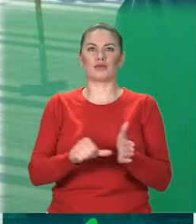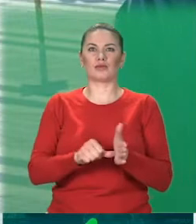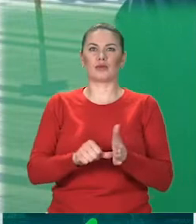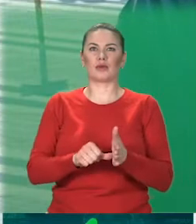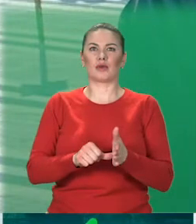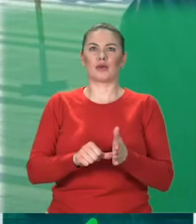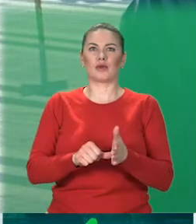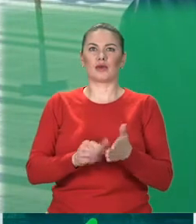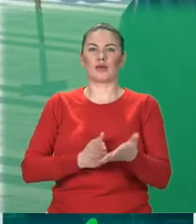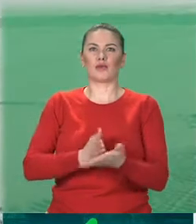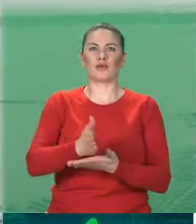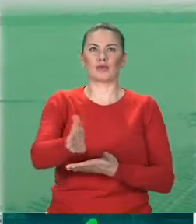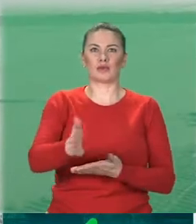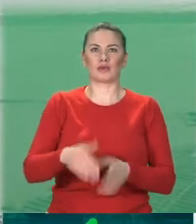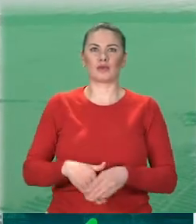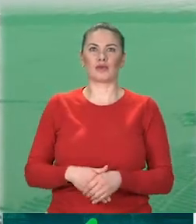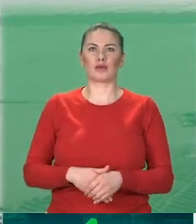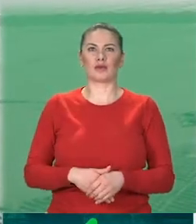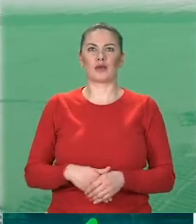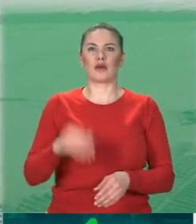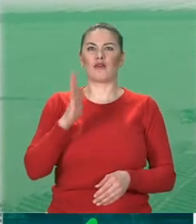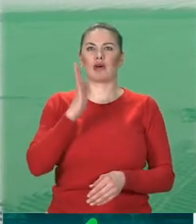моря, сделают там петлю.